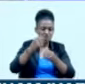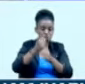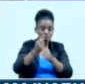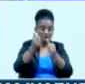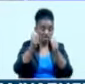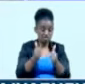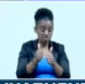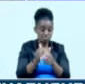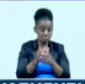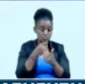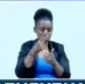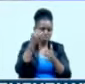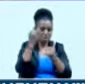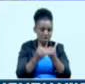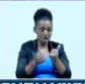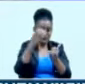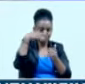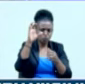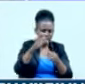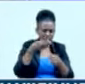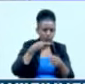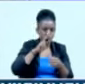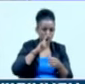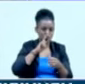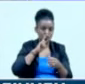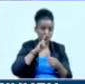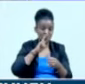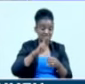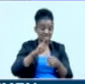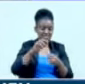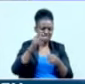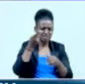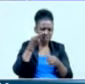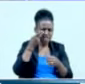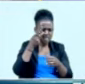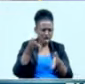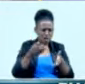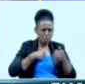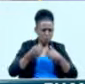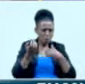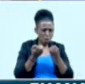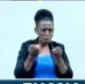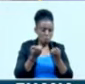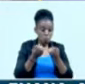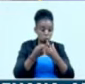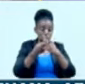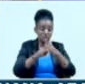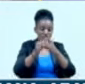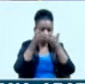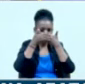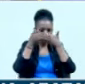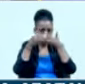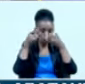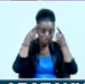neza. Somo rya nyuma abantu bishatse mu bisubizo hari ibintu tutakeka ko byakorwa mu Rwanda. Duhereye